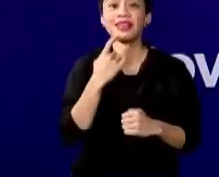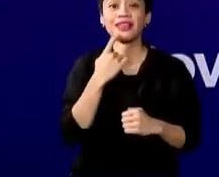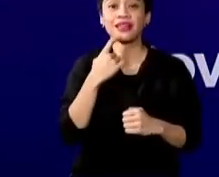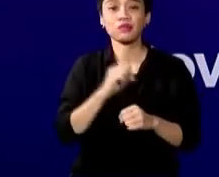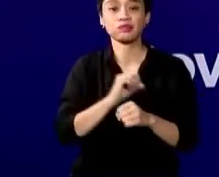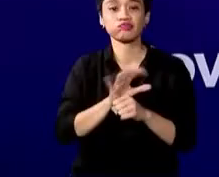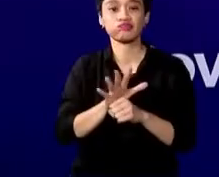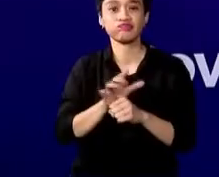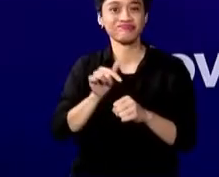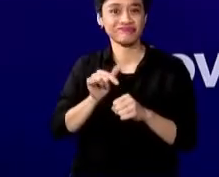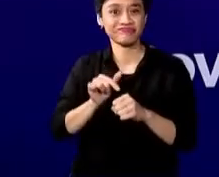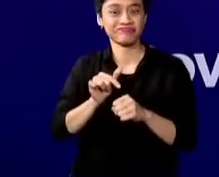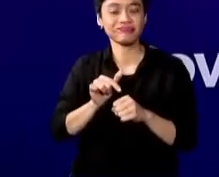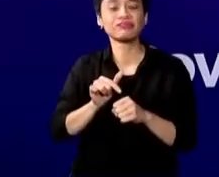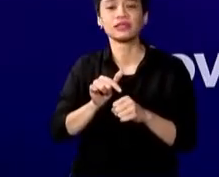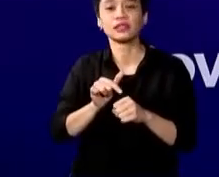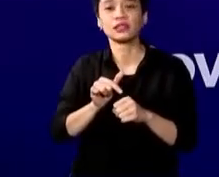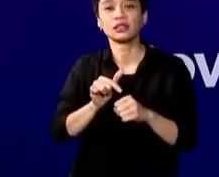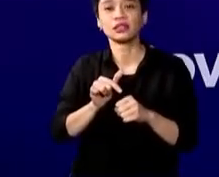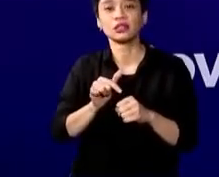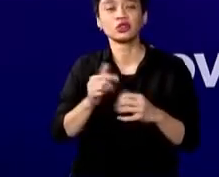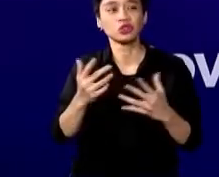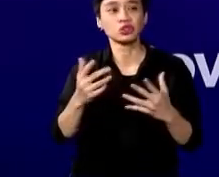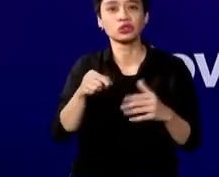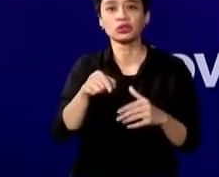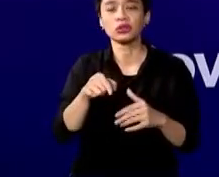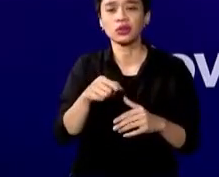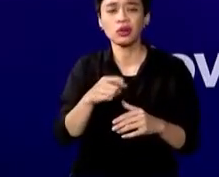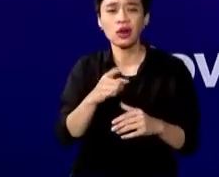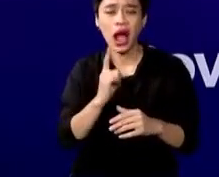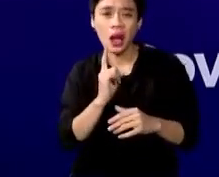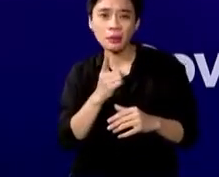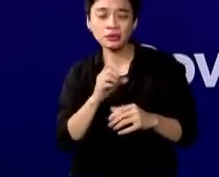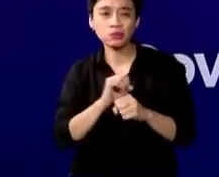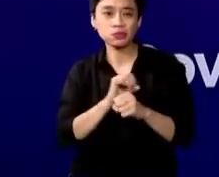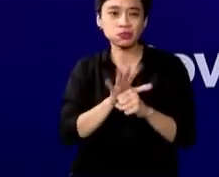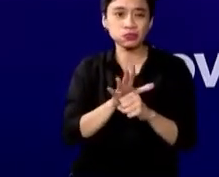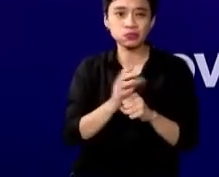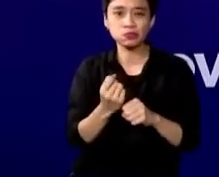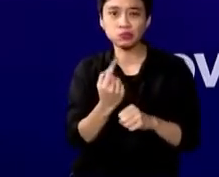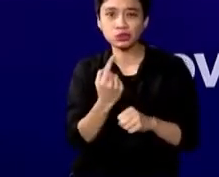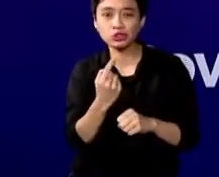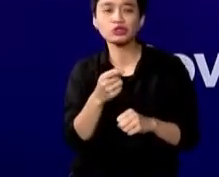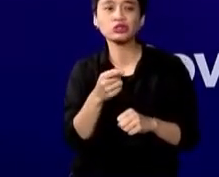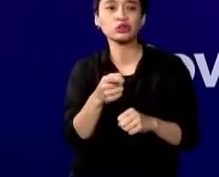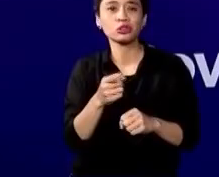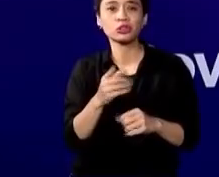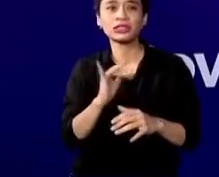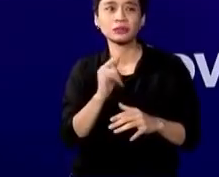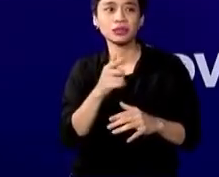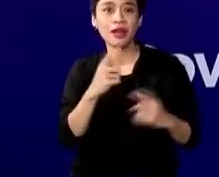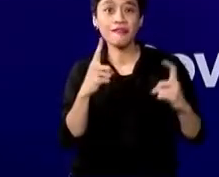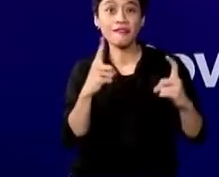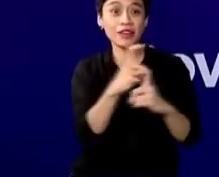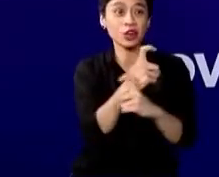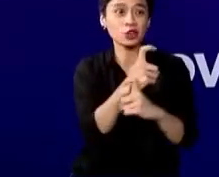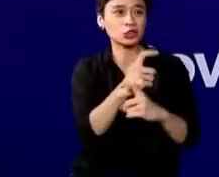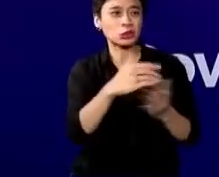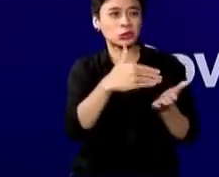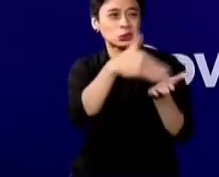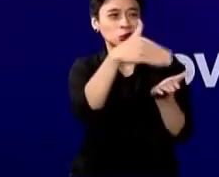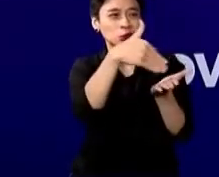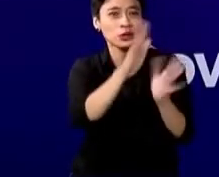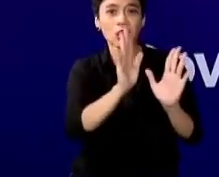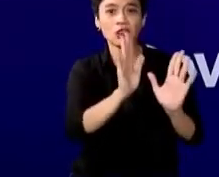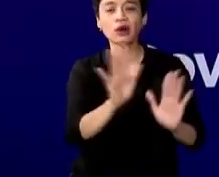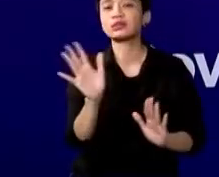ini tidak semata-mata hanya oleh karena e melakukan peperangan terhadap virus tapi juga